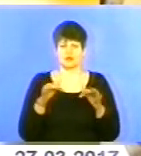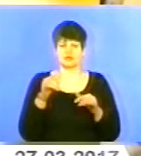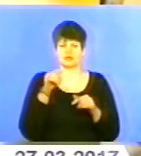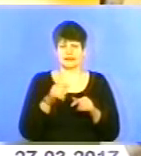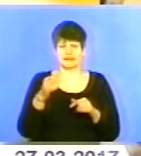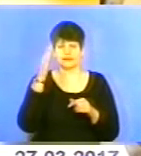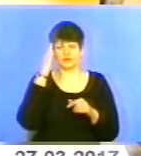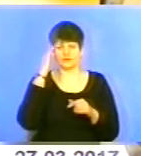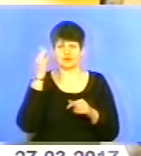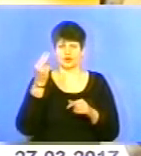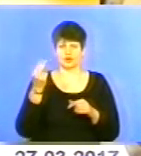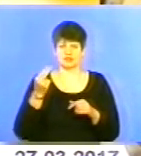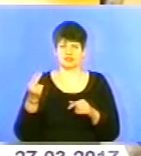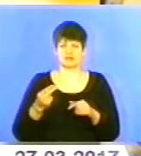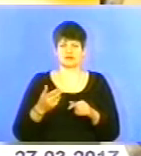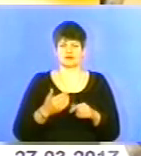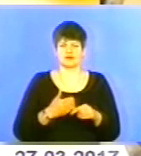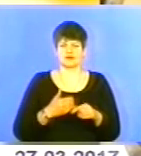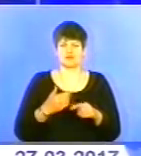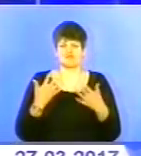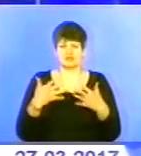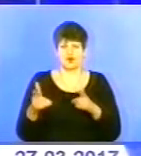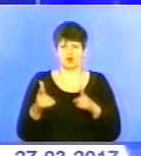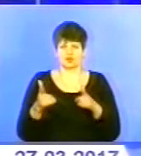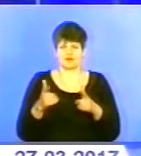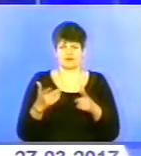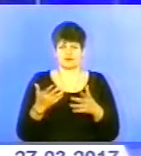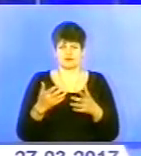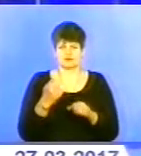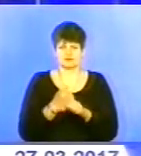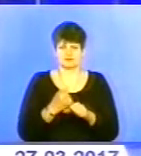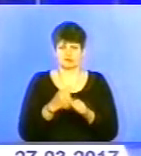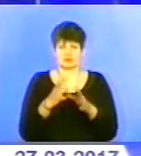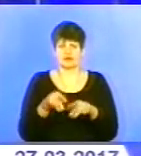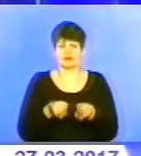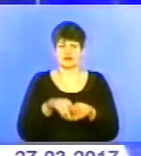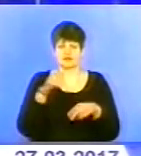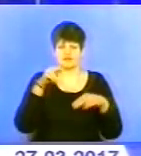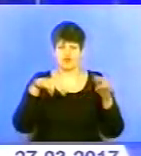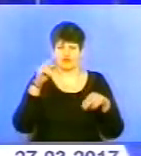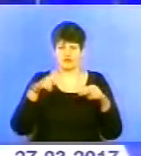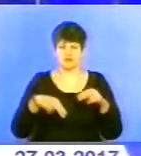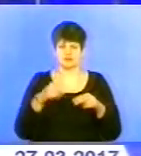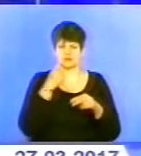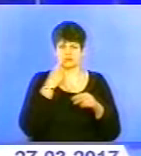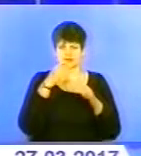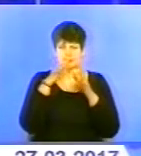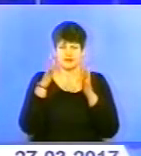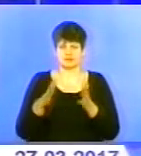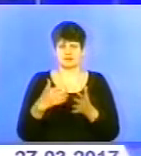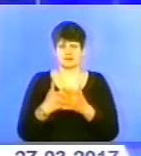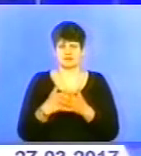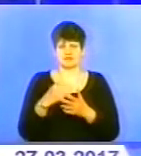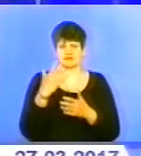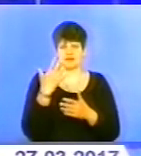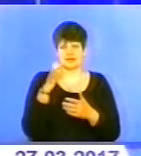художники і аматори образотворчого мистецтва з уже готовими виробами. Також там розфарбують великодні яйця завбільшки від 5 сантиметрів до